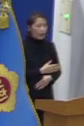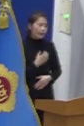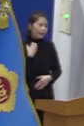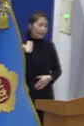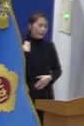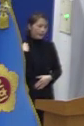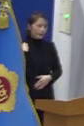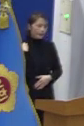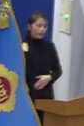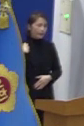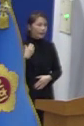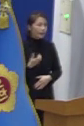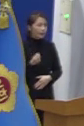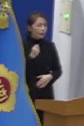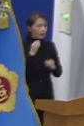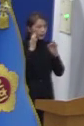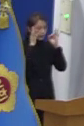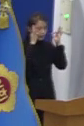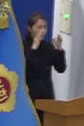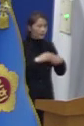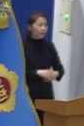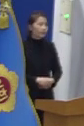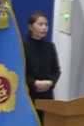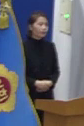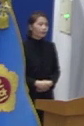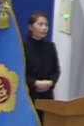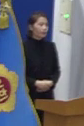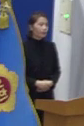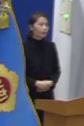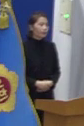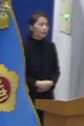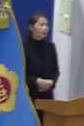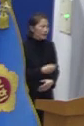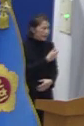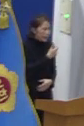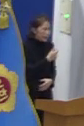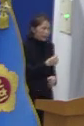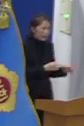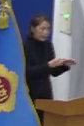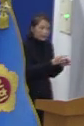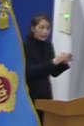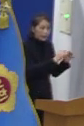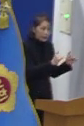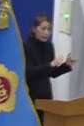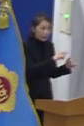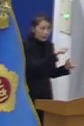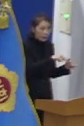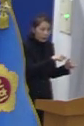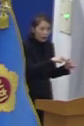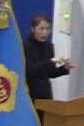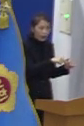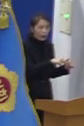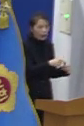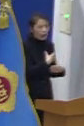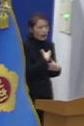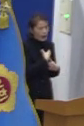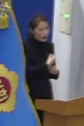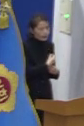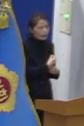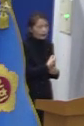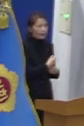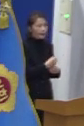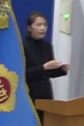든든한 언덕이 되겠습니다. 영세 소상공인의 보호를 위한 촘촘한 안전망도